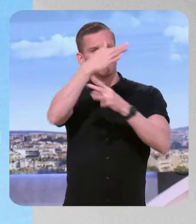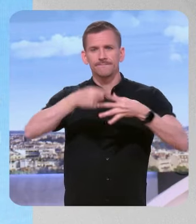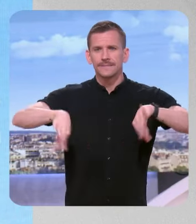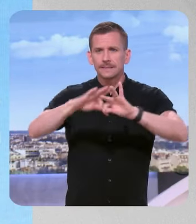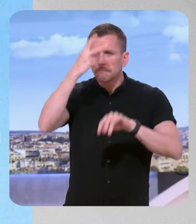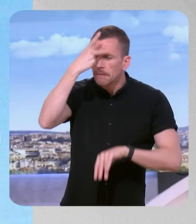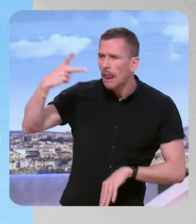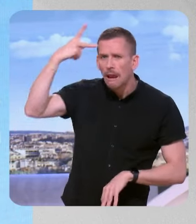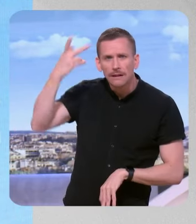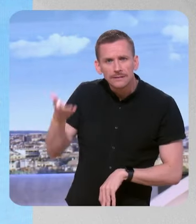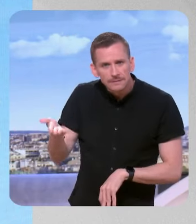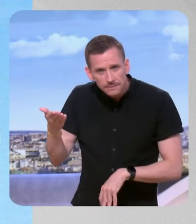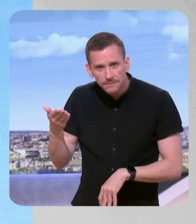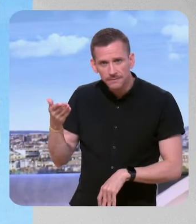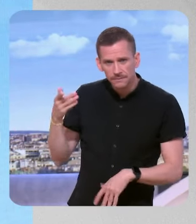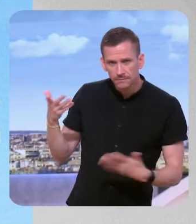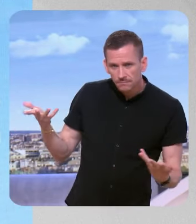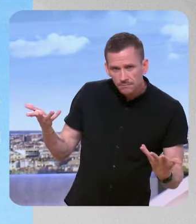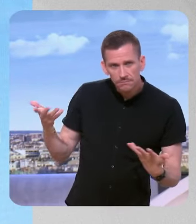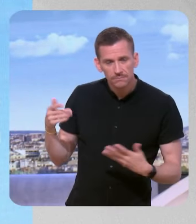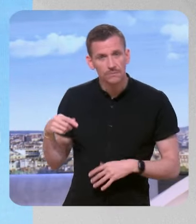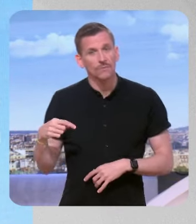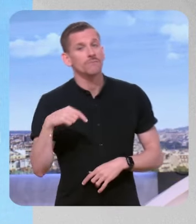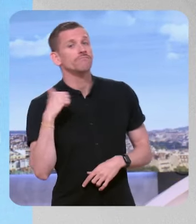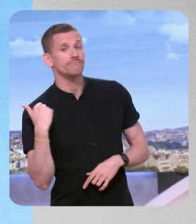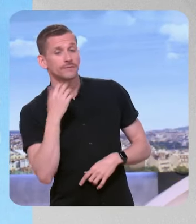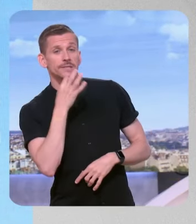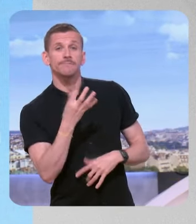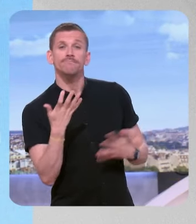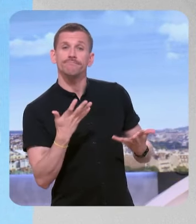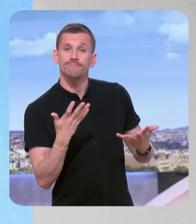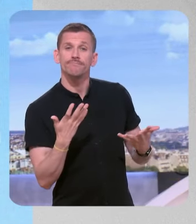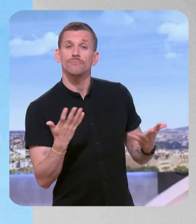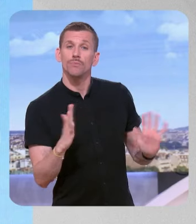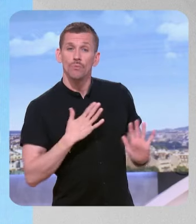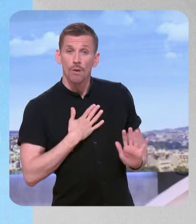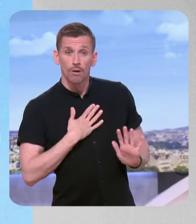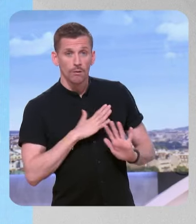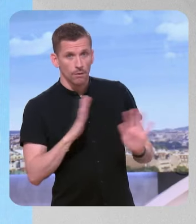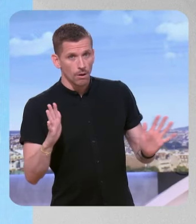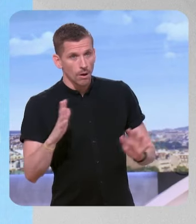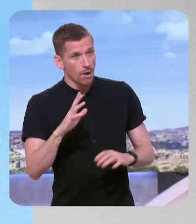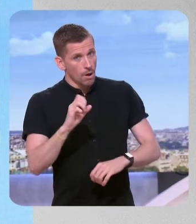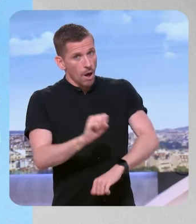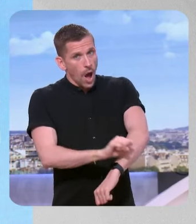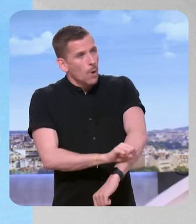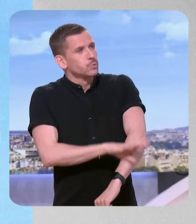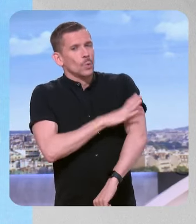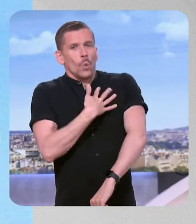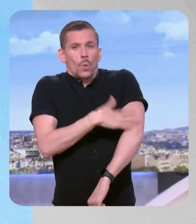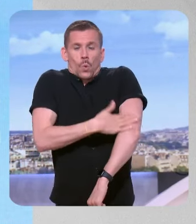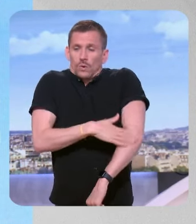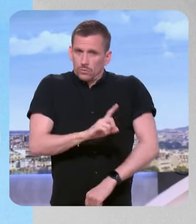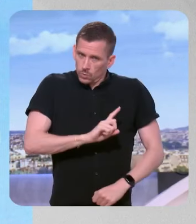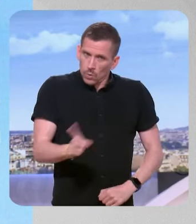d'avoir deux états et et moi je je ne je ne prends pas cette expression sous le coup de l'émotion je dirais plutôt sous le coup du terrorisme